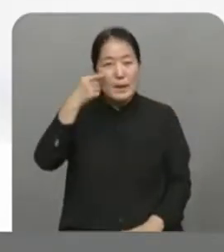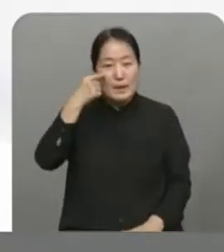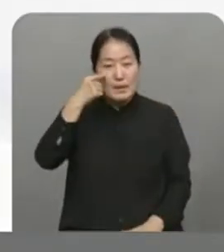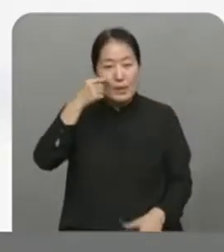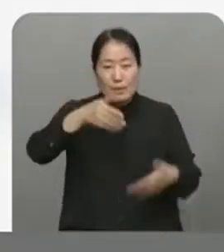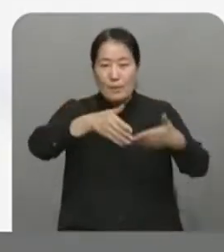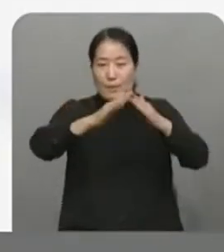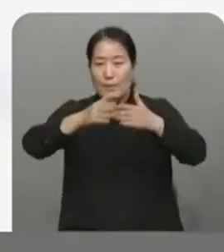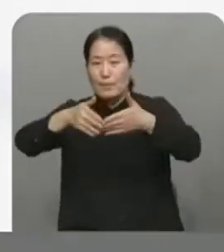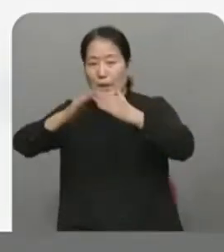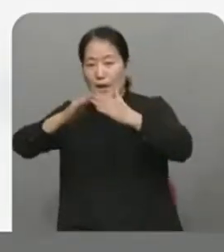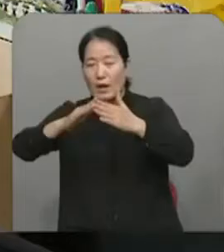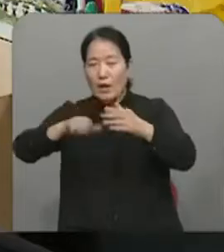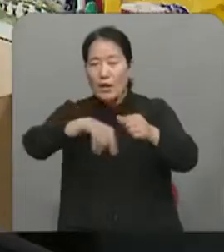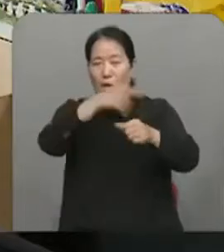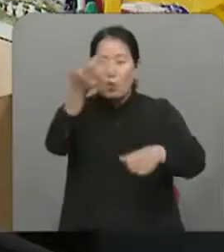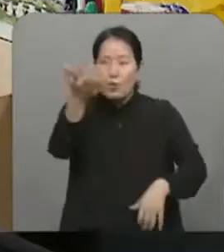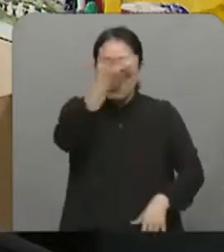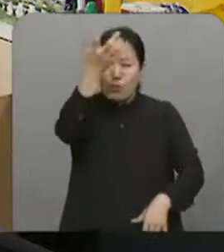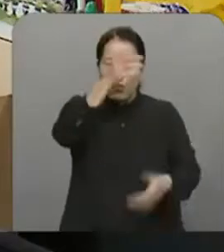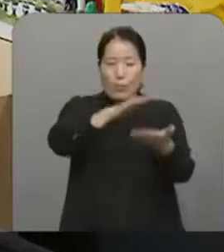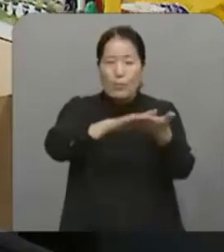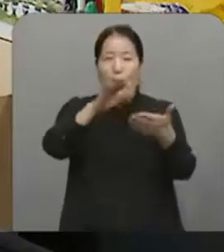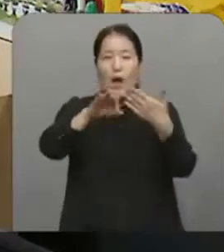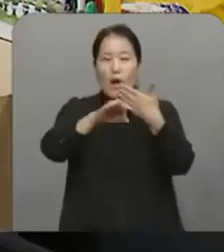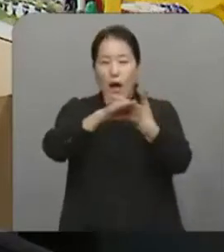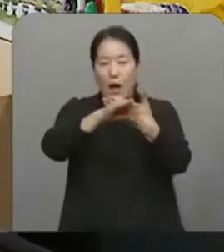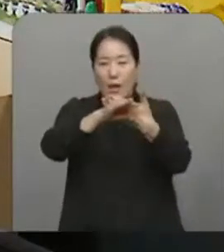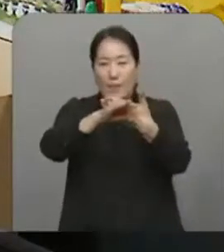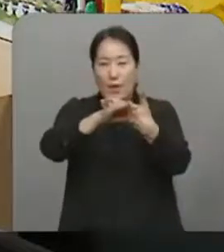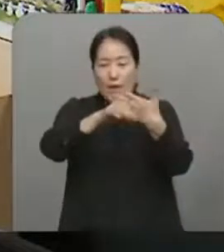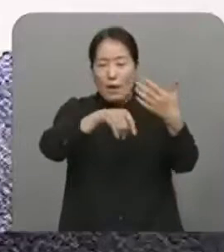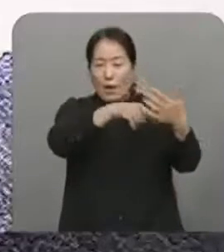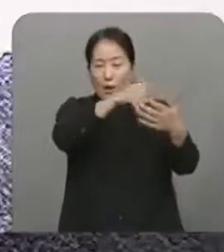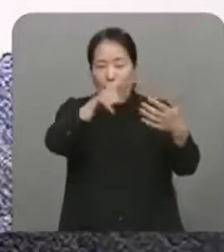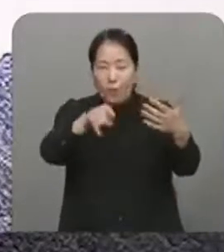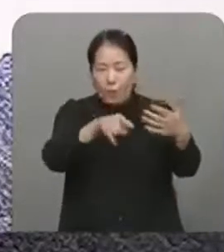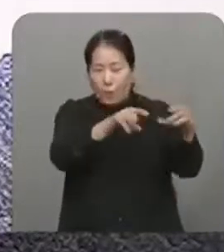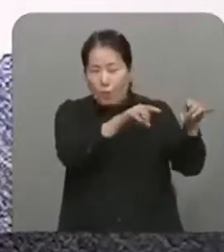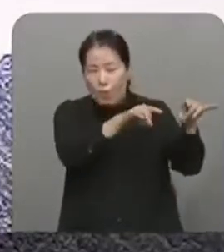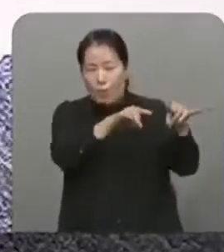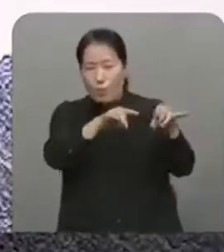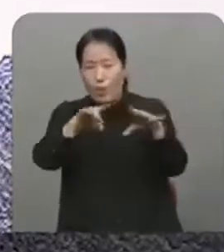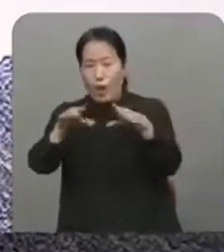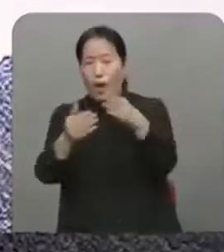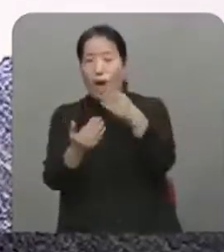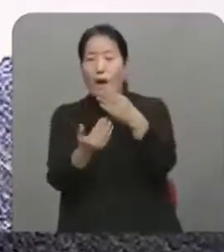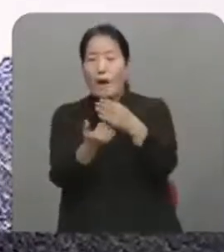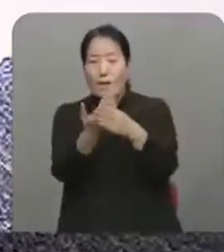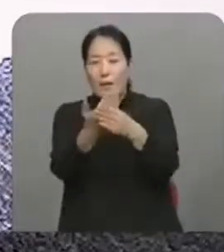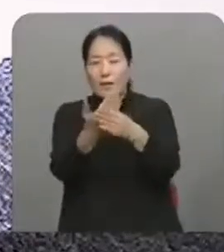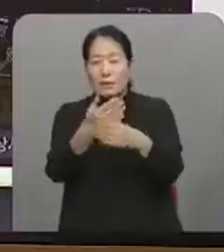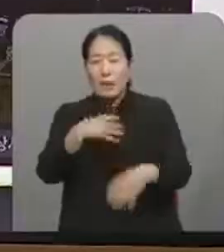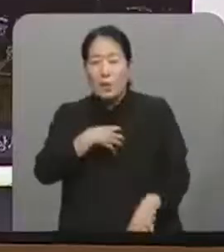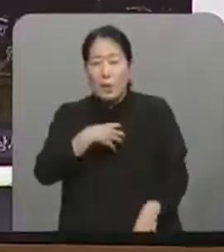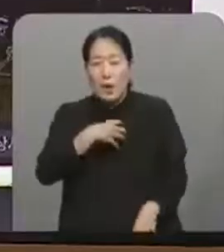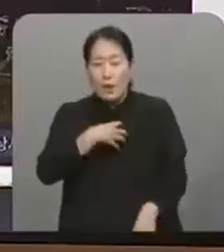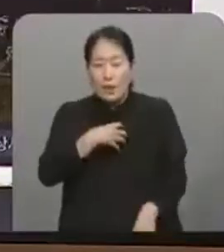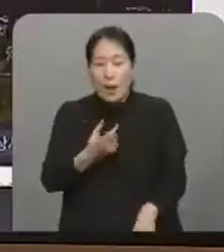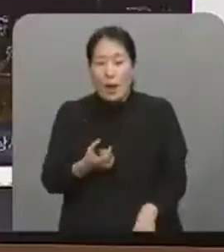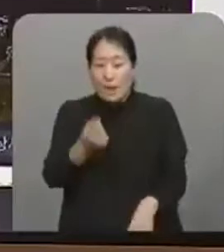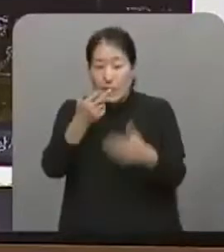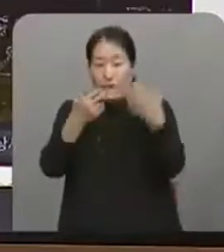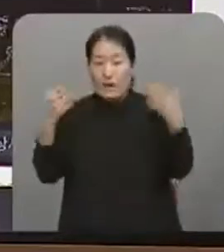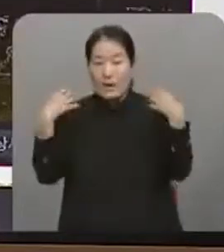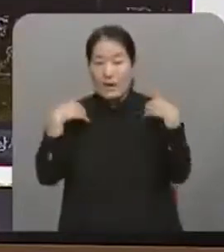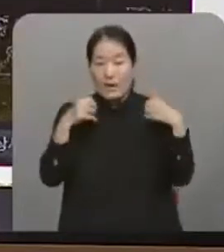설치됐습니다. 주변 연기와 열기, 수목 수액의 이동 등을 감지해 산불 발생 가능성을 조기에 산림